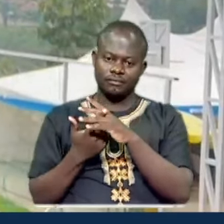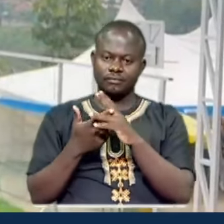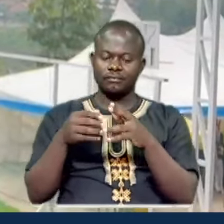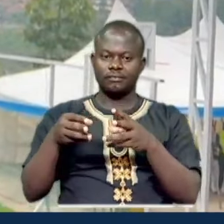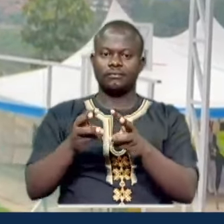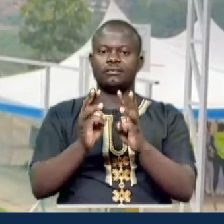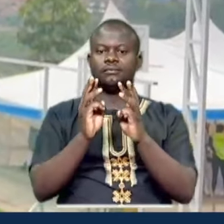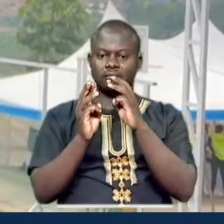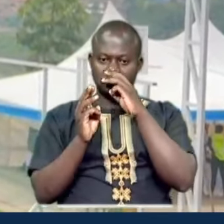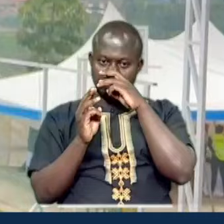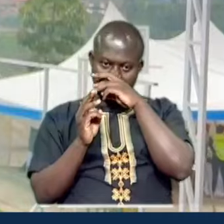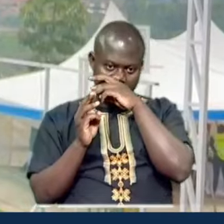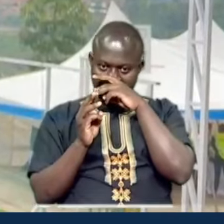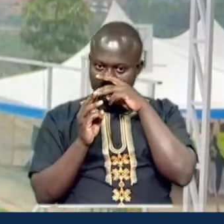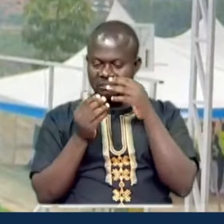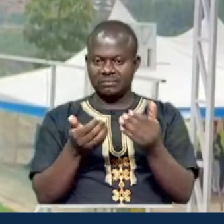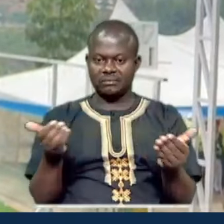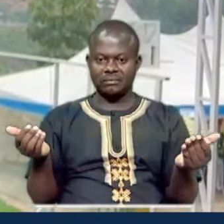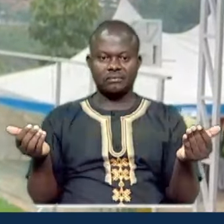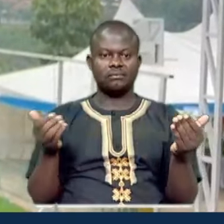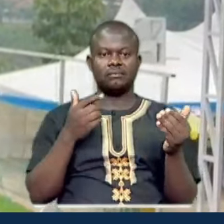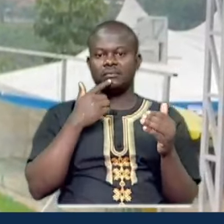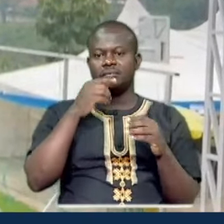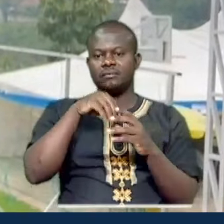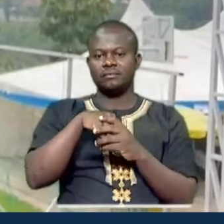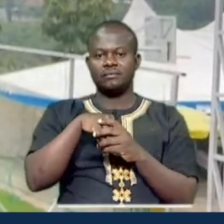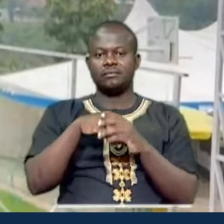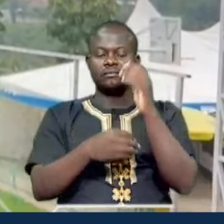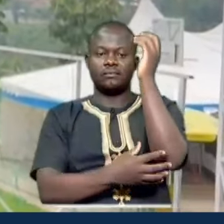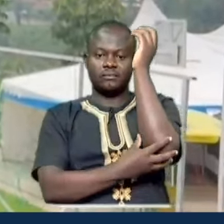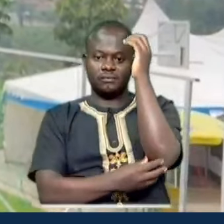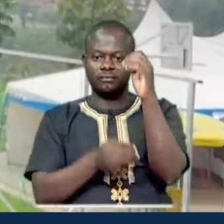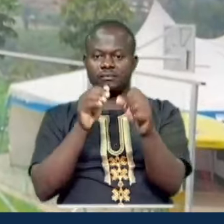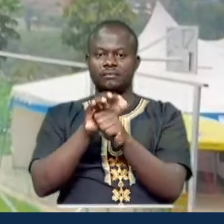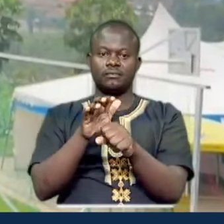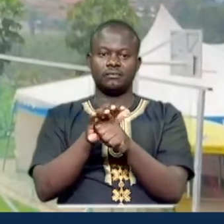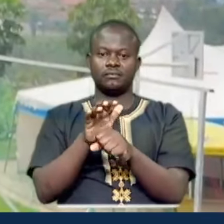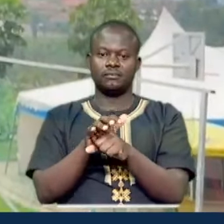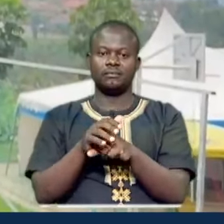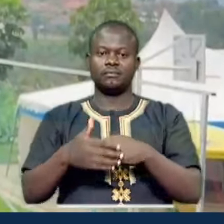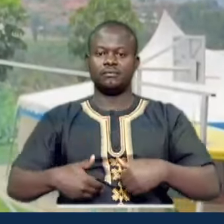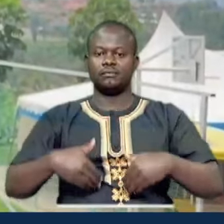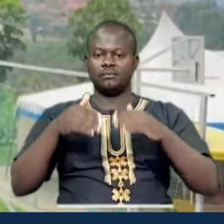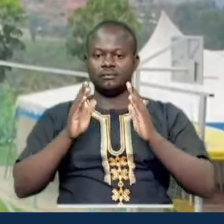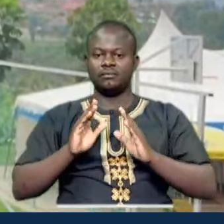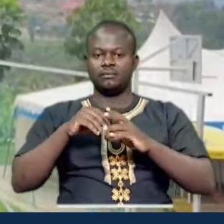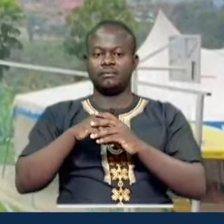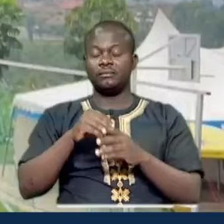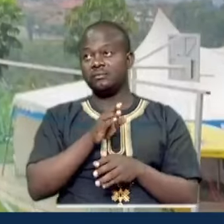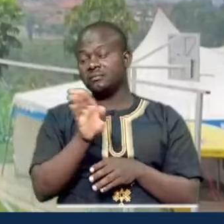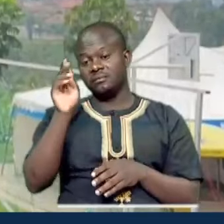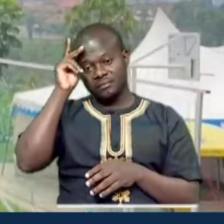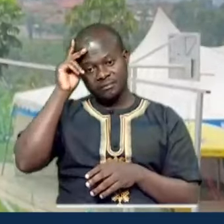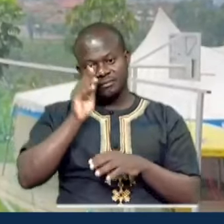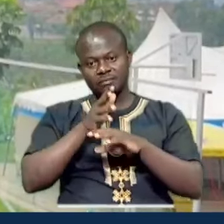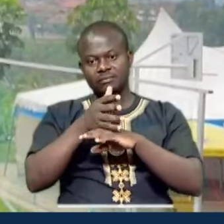buryo abana bari mu bukene bukabije, urubyiruko rwari mu biyobyabwenge